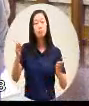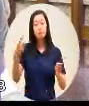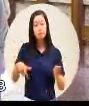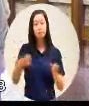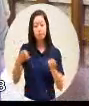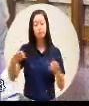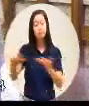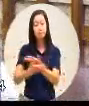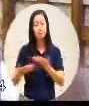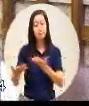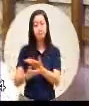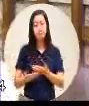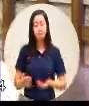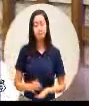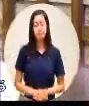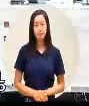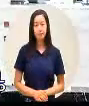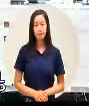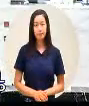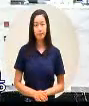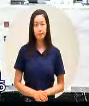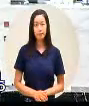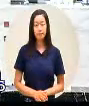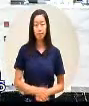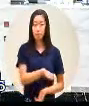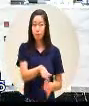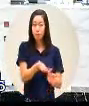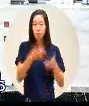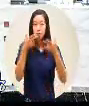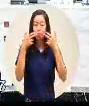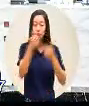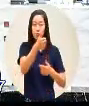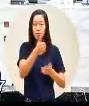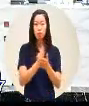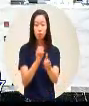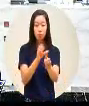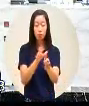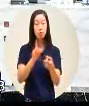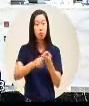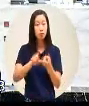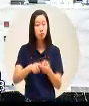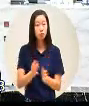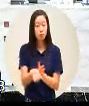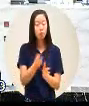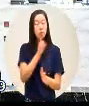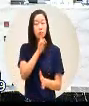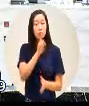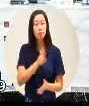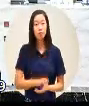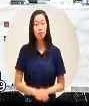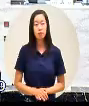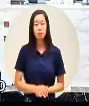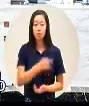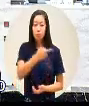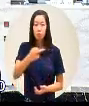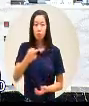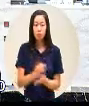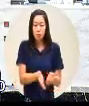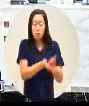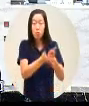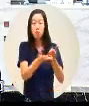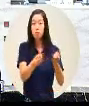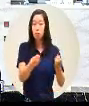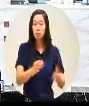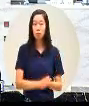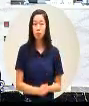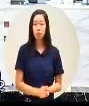论，好不好？ 对啊，因为儿童员工这嘛熟悉的，你讲话讲家己母语无鼓励，